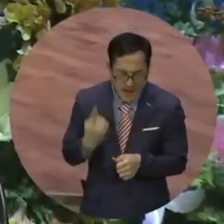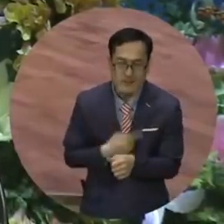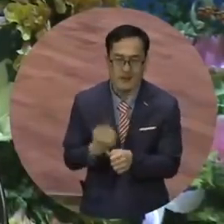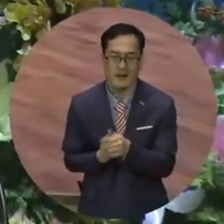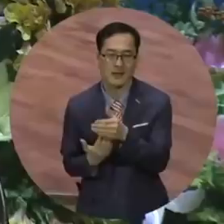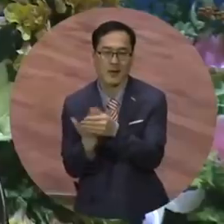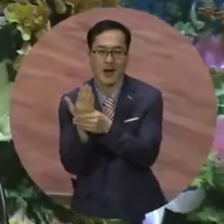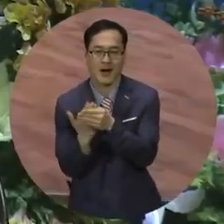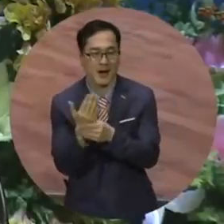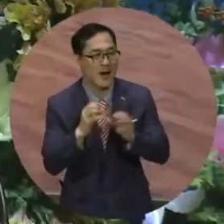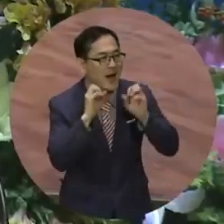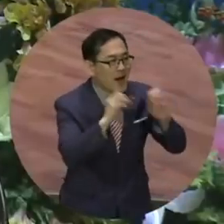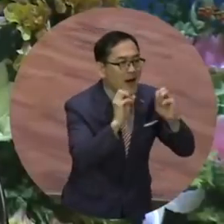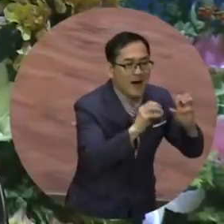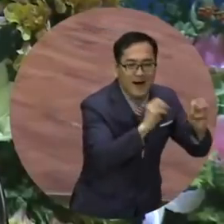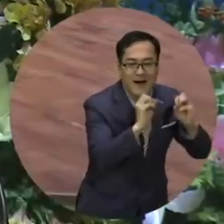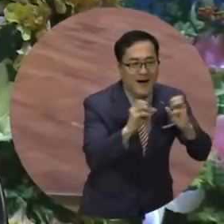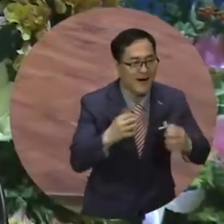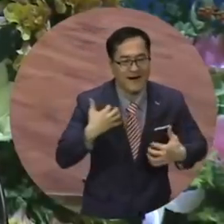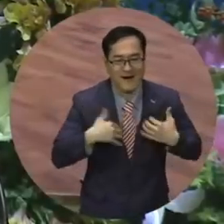돼.